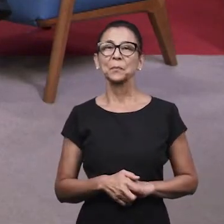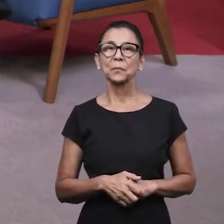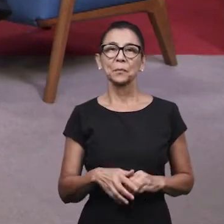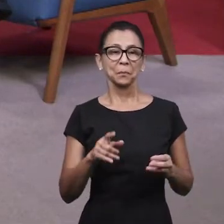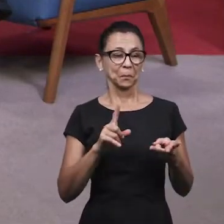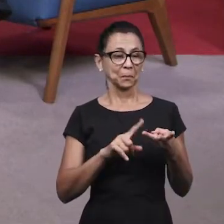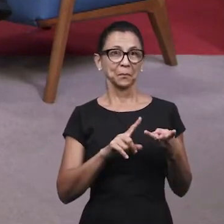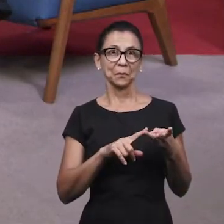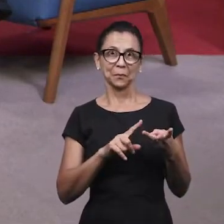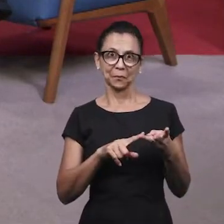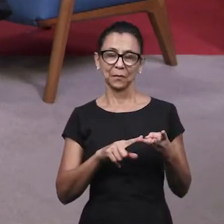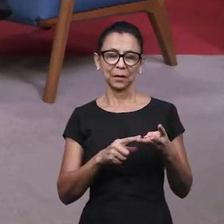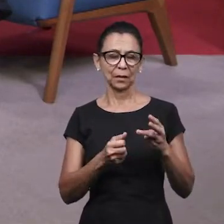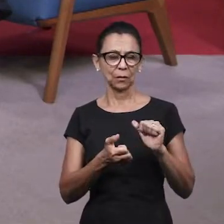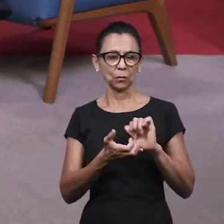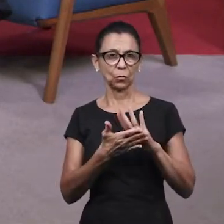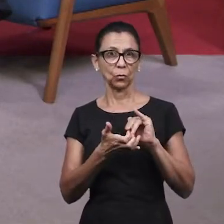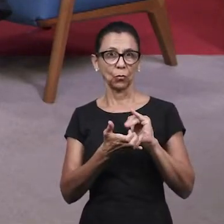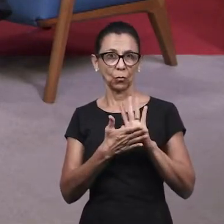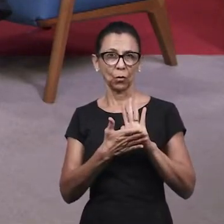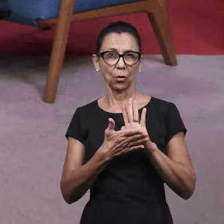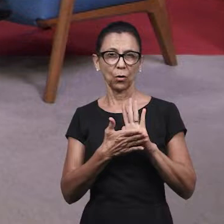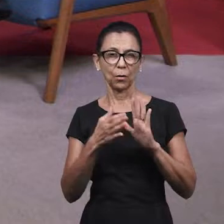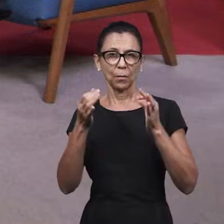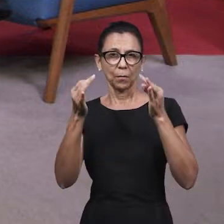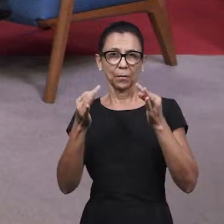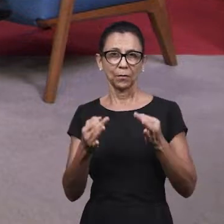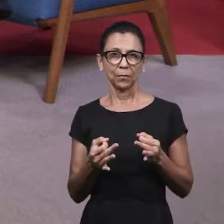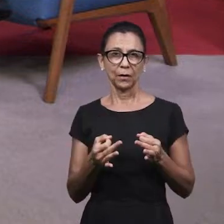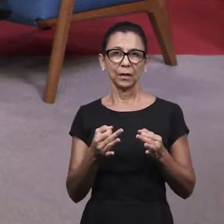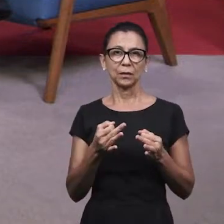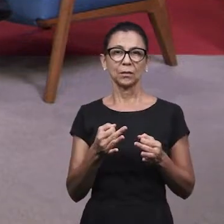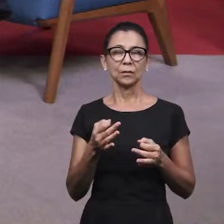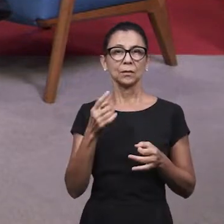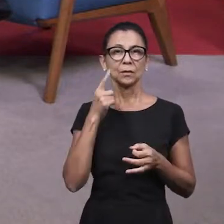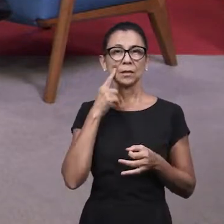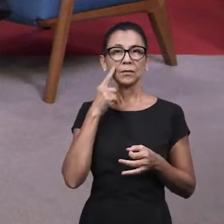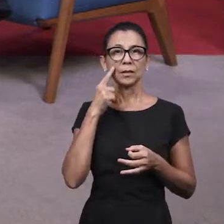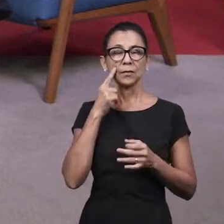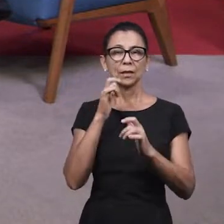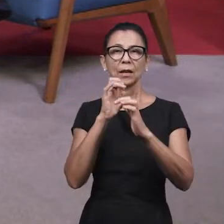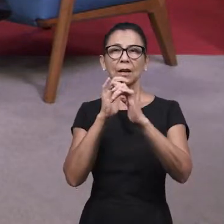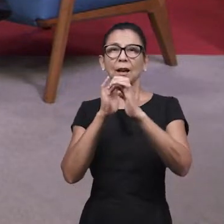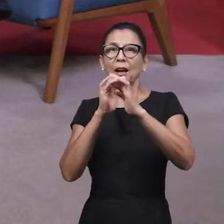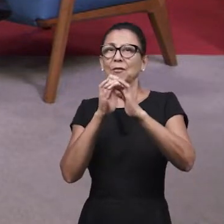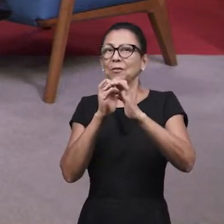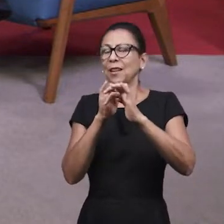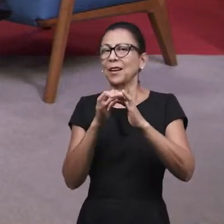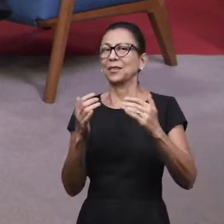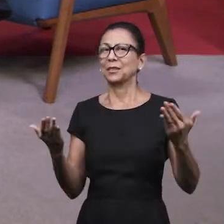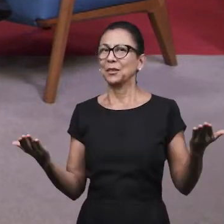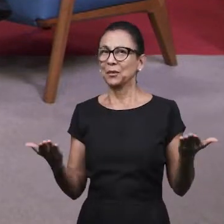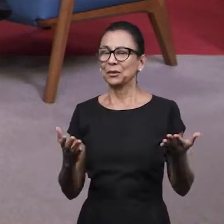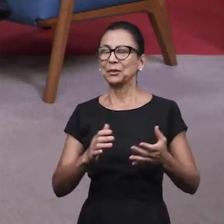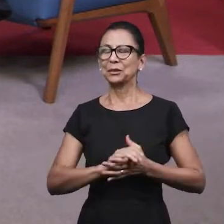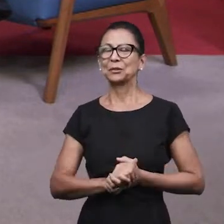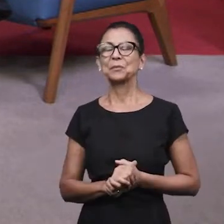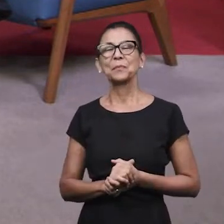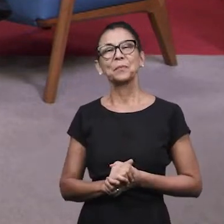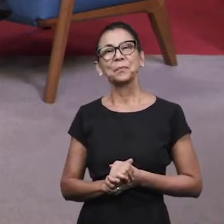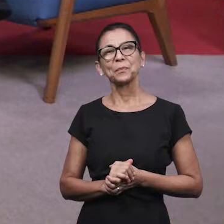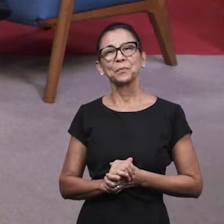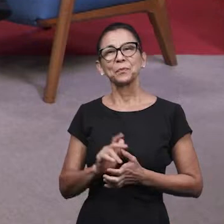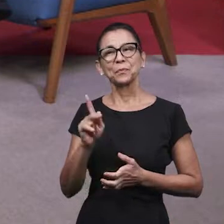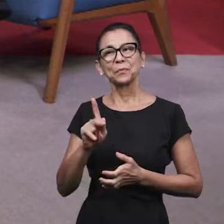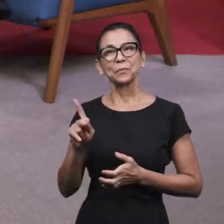la sœur Laïs Figueras nous enseignera l'échelle de sol majeur pour la flûte douce. Et dans l'étude pour les